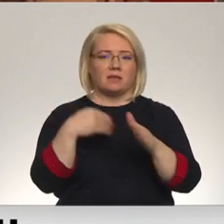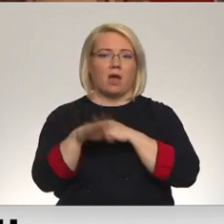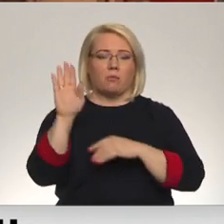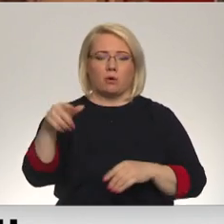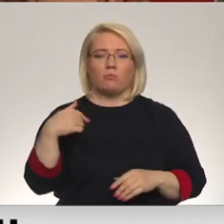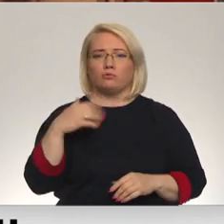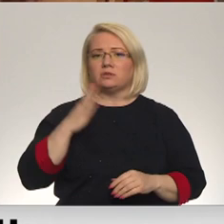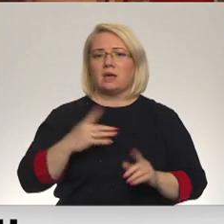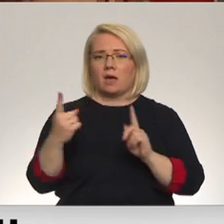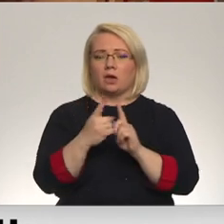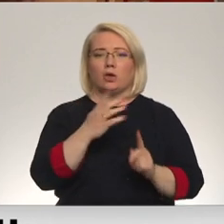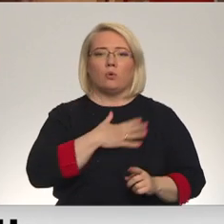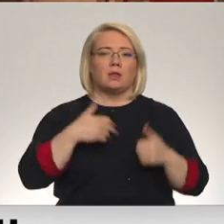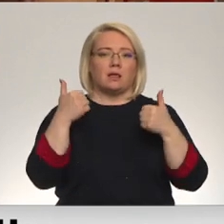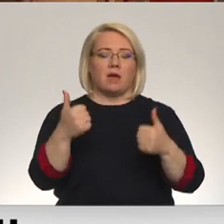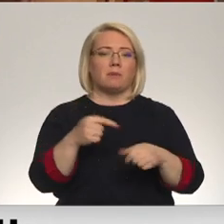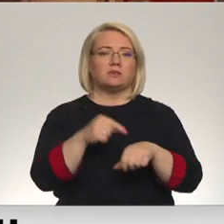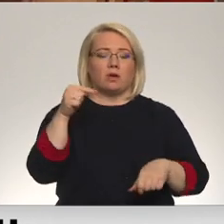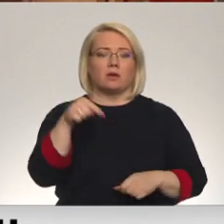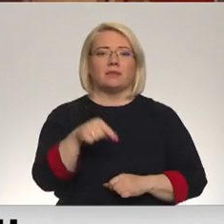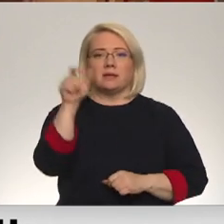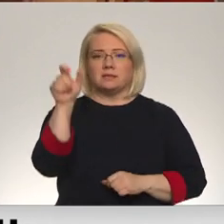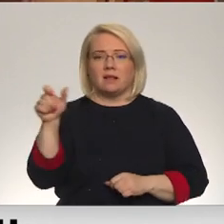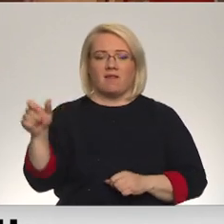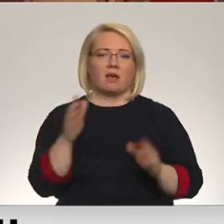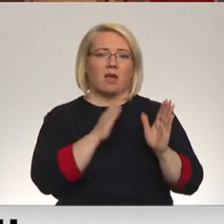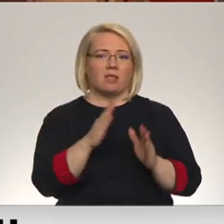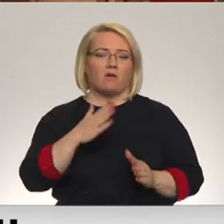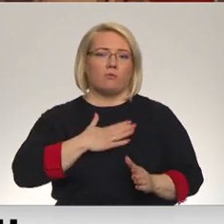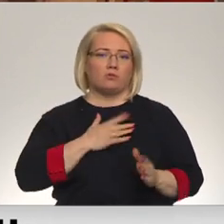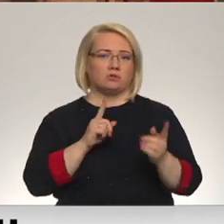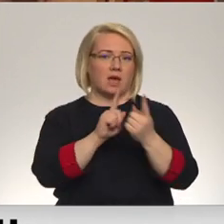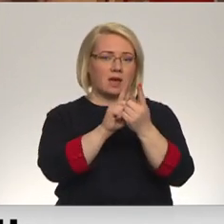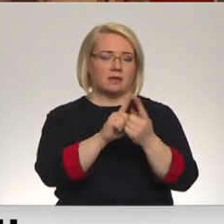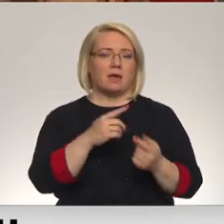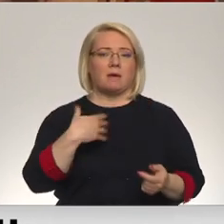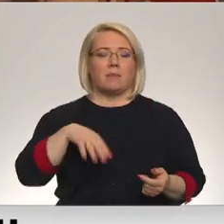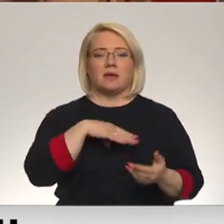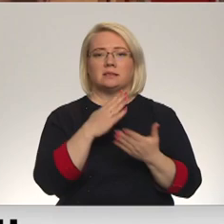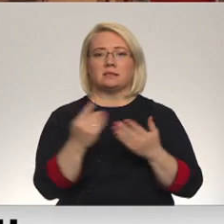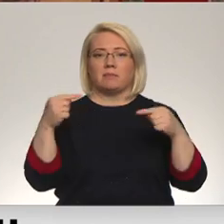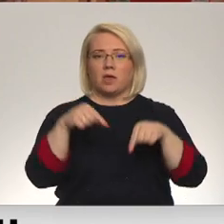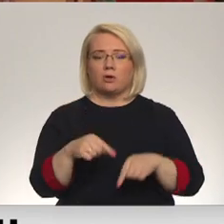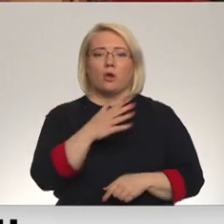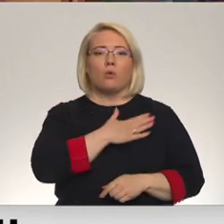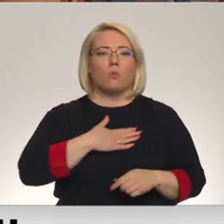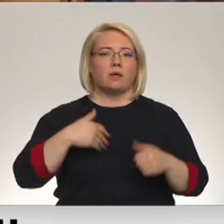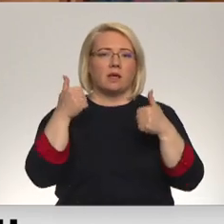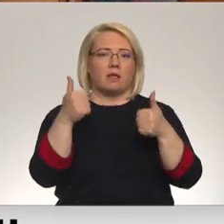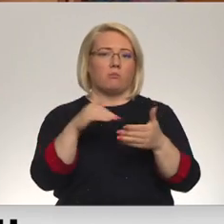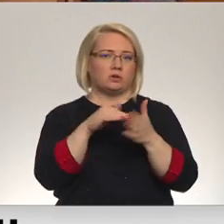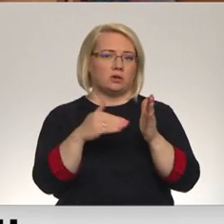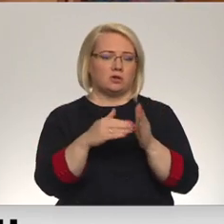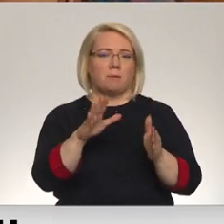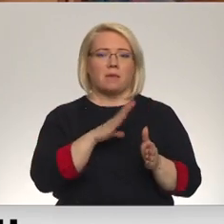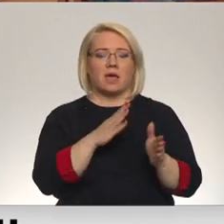sagaidīja ļoti labi. Bija iespējas, ka cilvēki šeit gatavojās mūs sagaidīt. Mēs esam ieradušies ļoti labos apstākļos. Mēs bijām